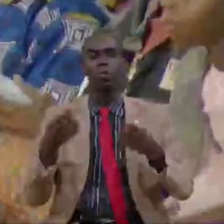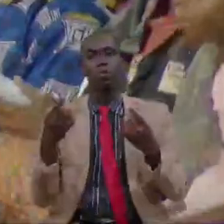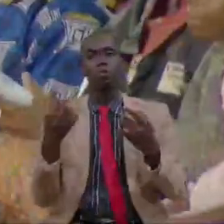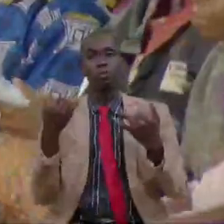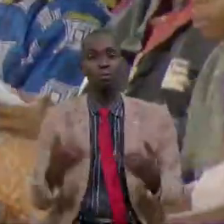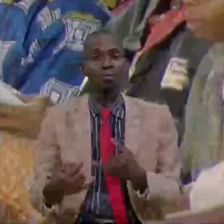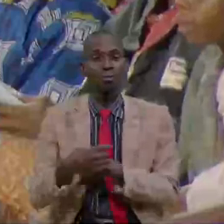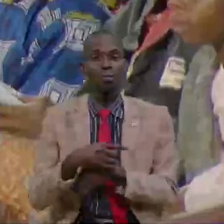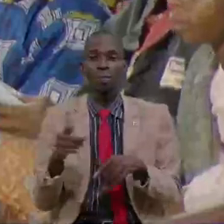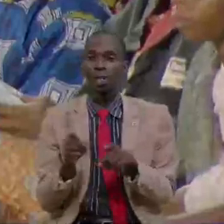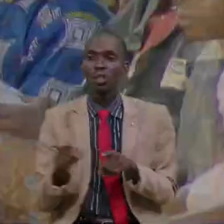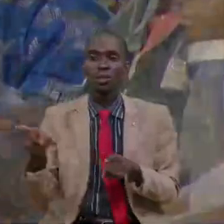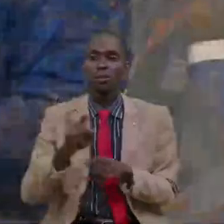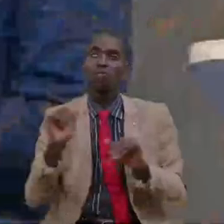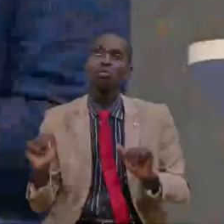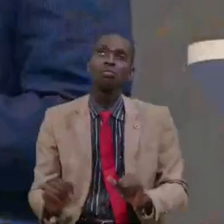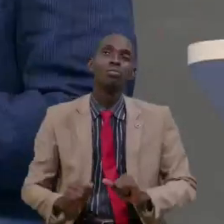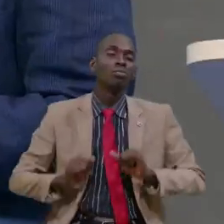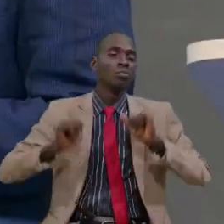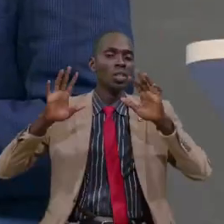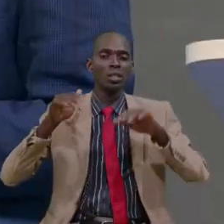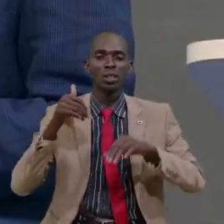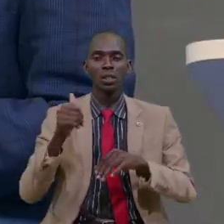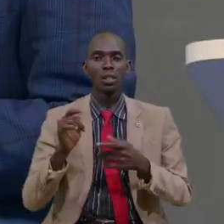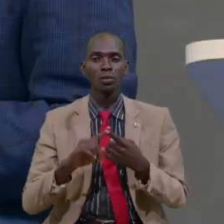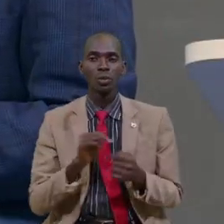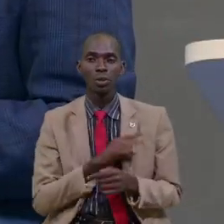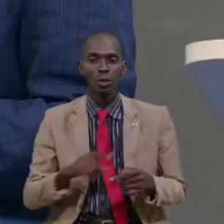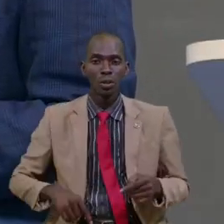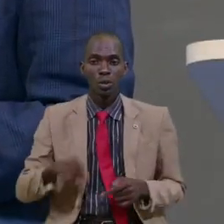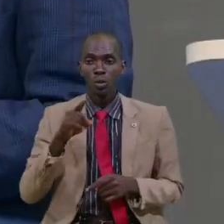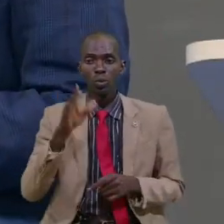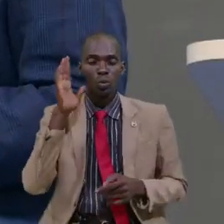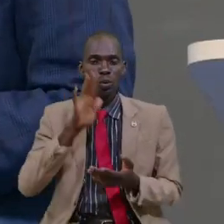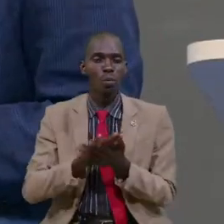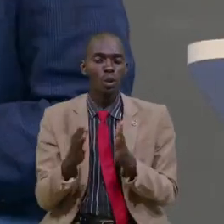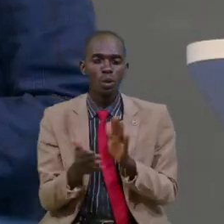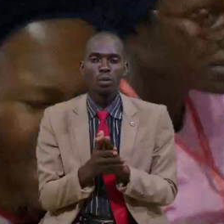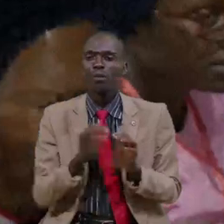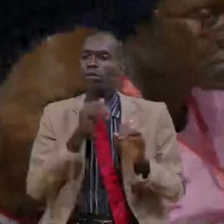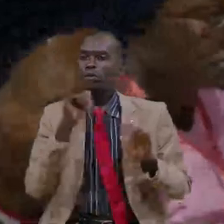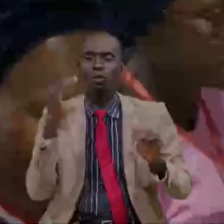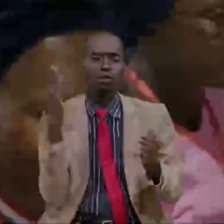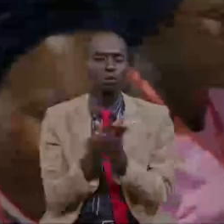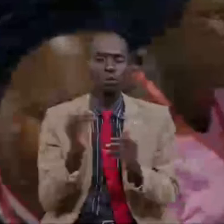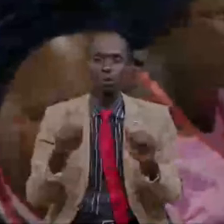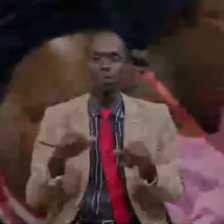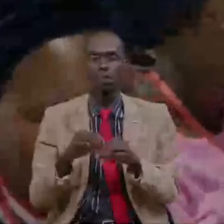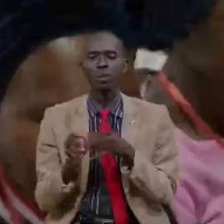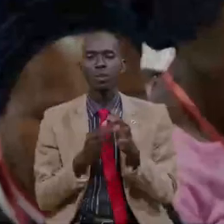Aujourd'hui, quand tu te donnes au Seigneur, aujourd'hui, quand tu t'abandonnes au Seigneur, tu seras